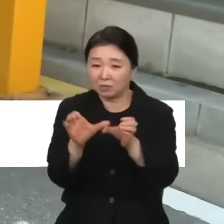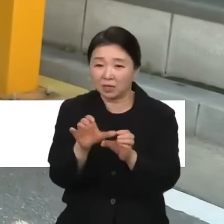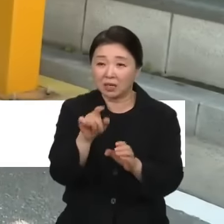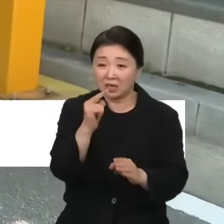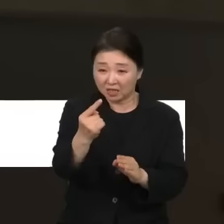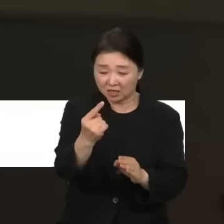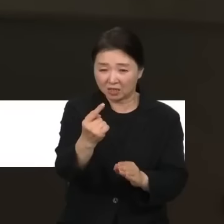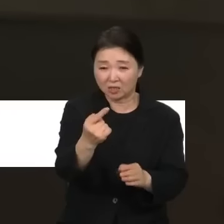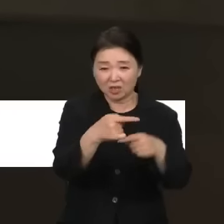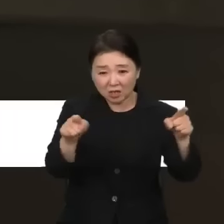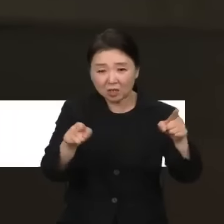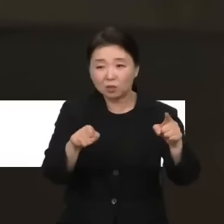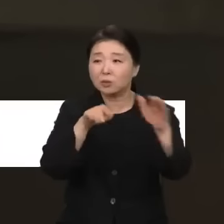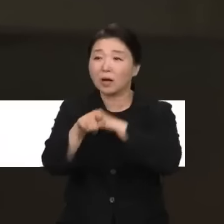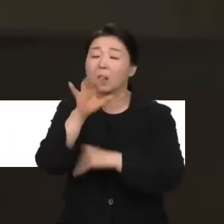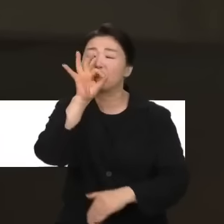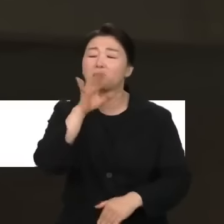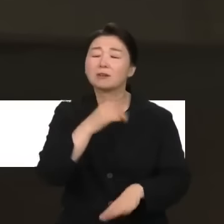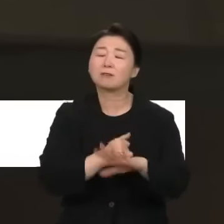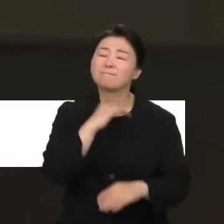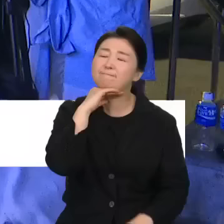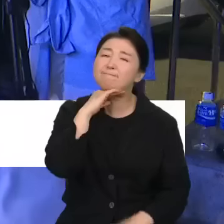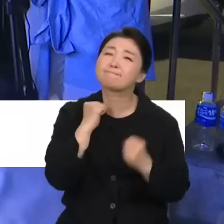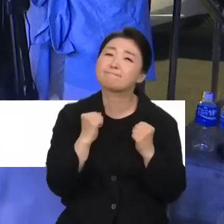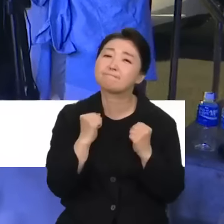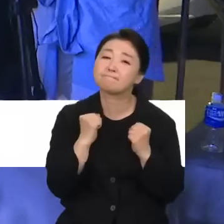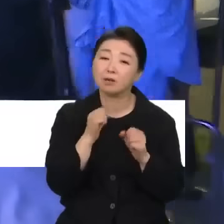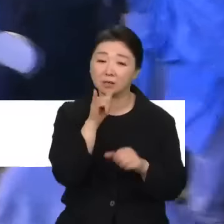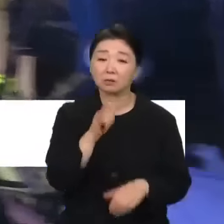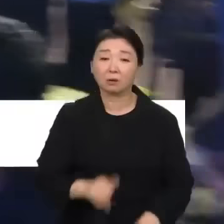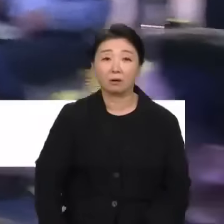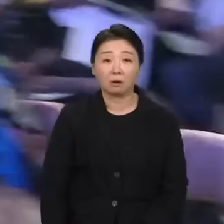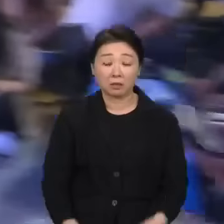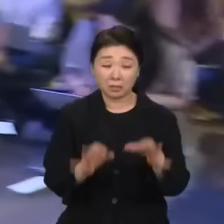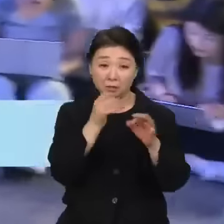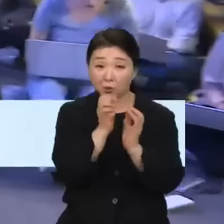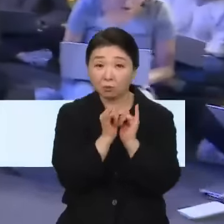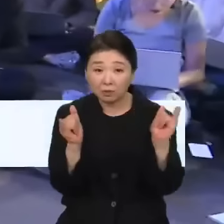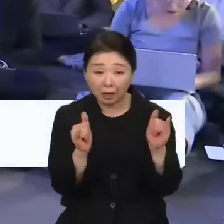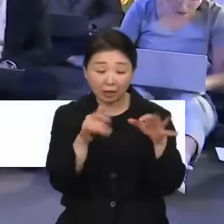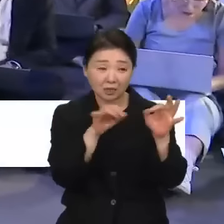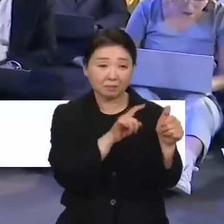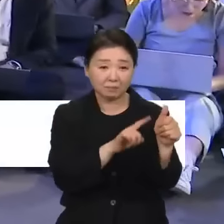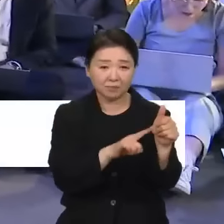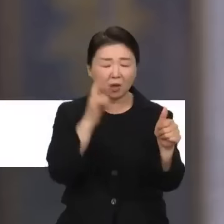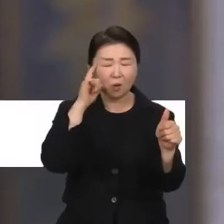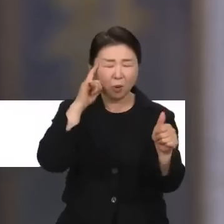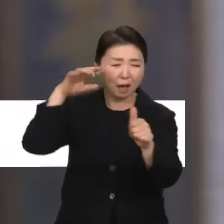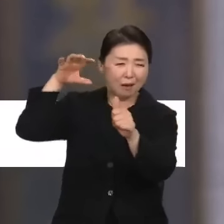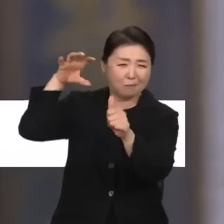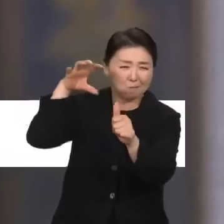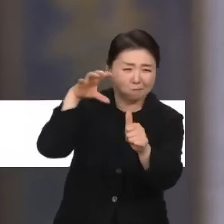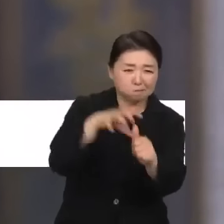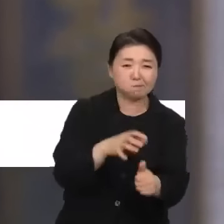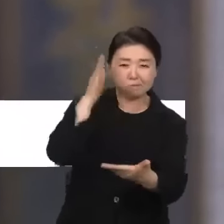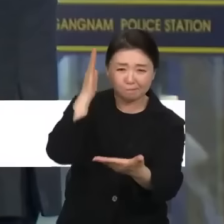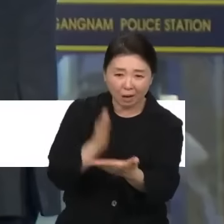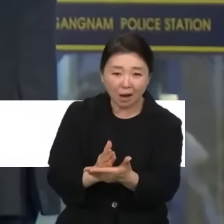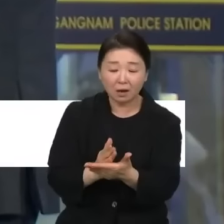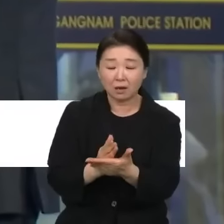1층으로 나갈 수 없다며 버티기에 들어갔습니다. 김 씨 변호인은 김호중을 극단적으로 압박하지 말라는